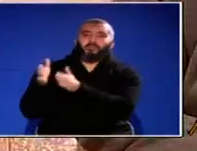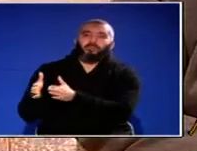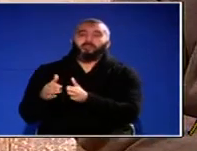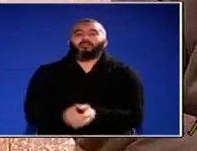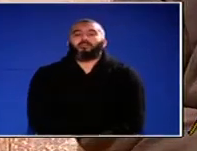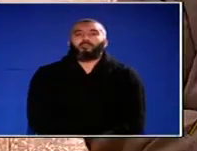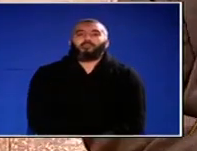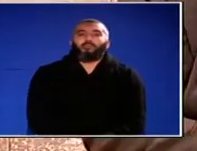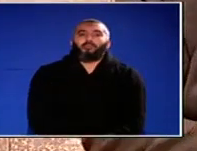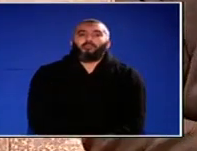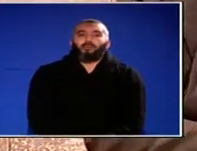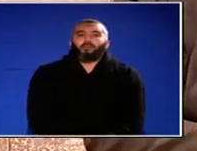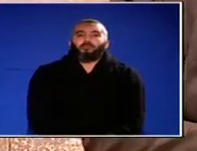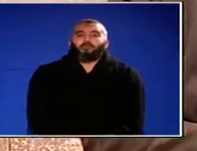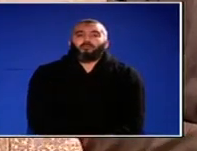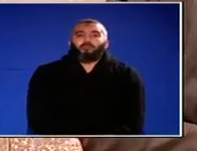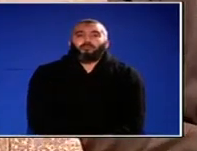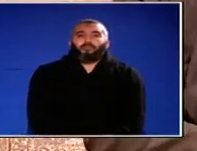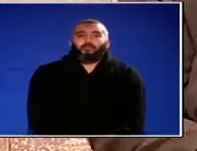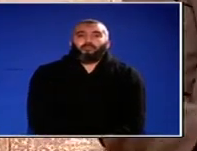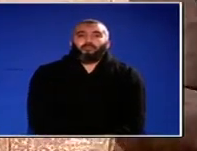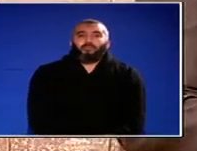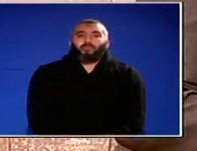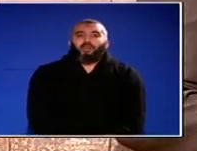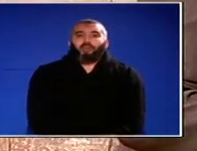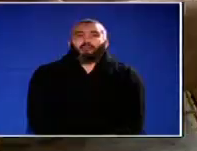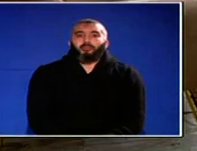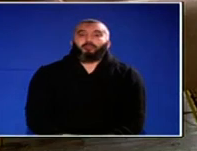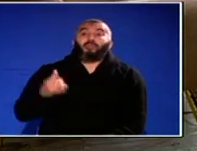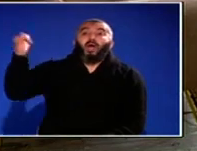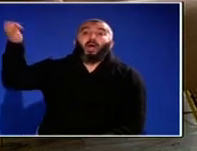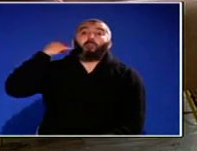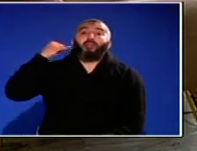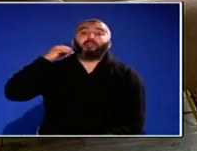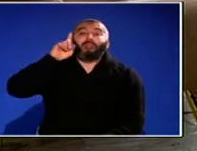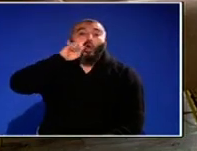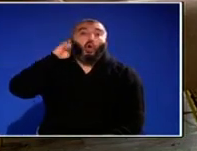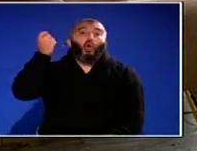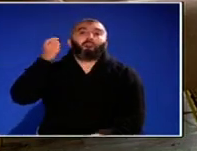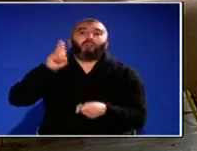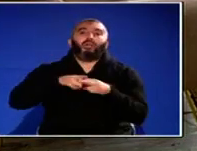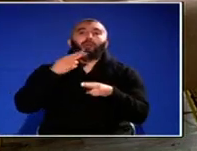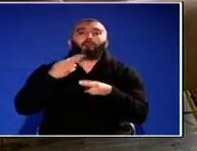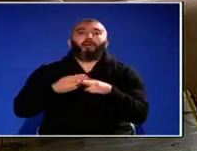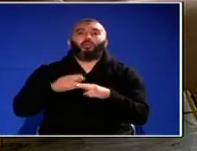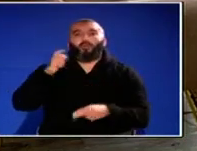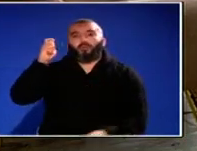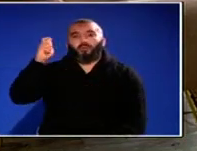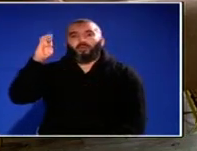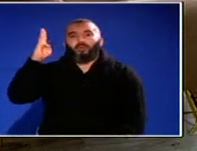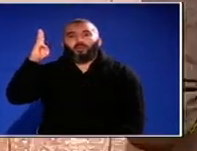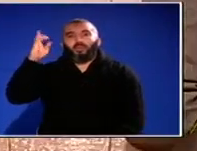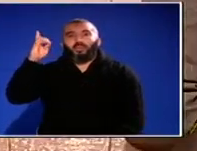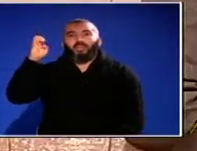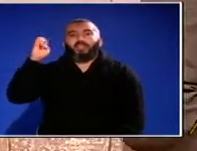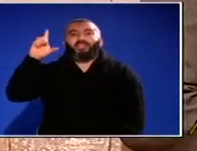شاء الله. أيوة، من ميلا إلى أين؟ سي عبد الحميد مرحبا بنسب جاية. السلام عليكم.